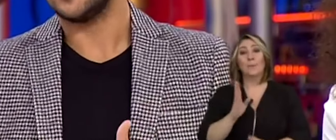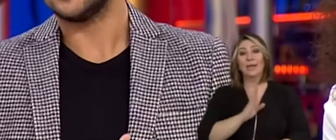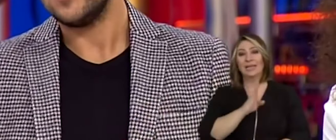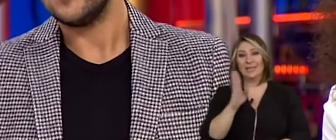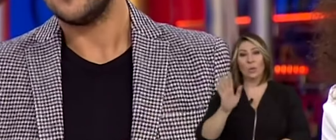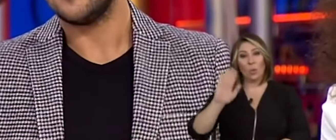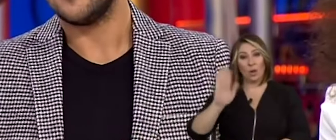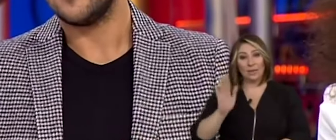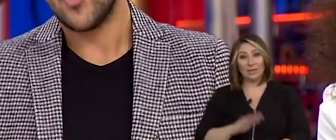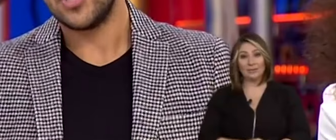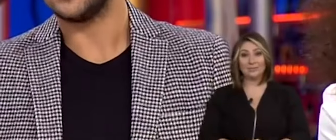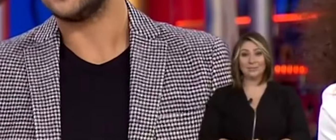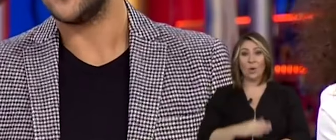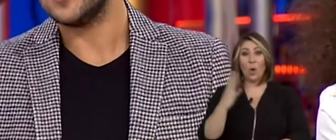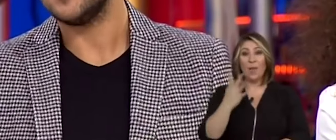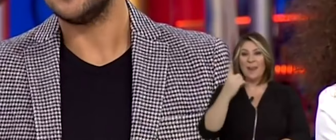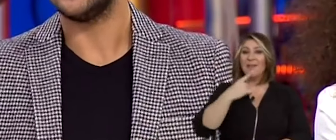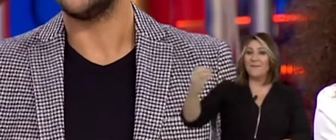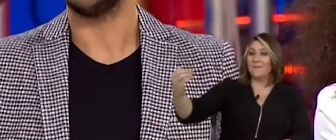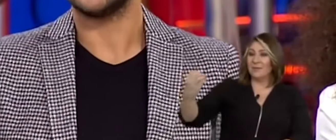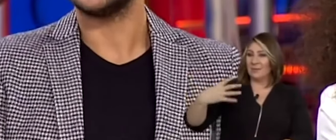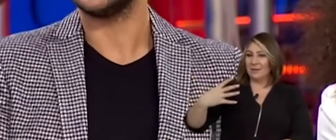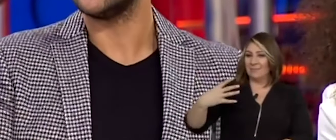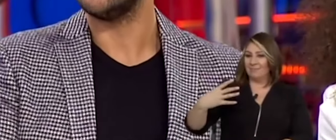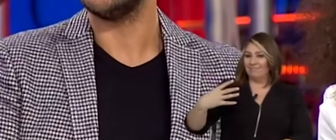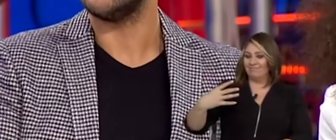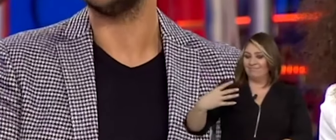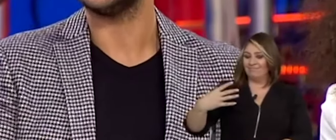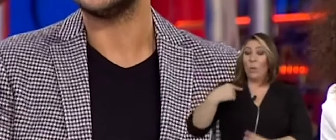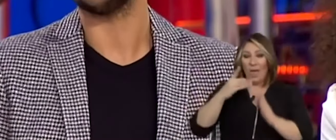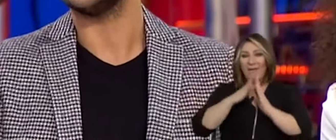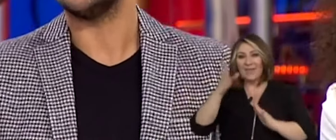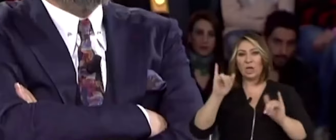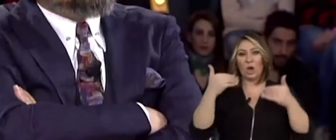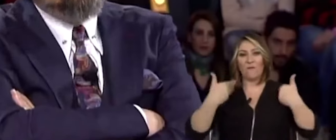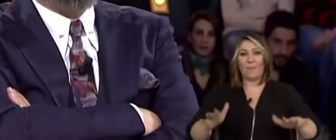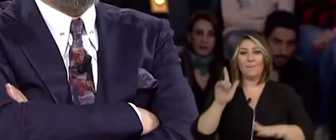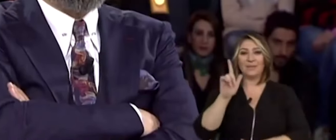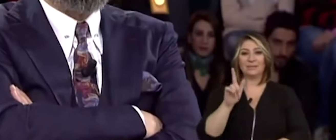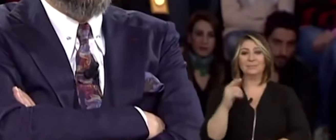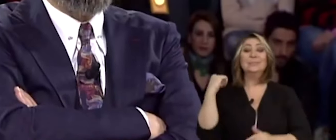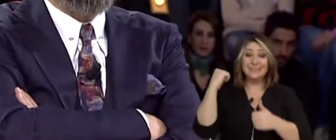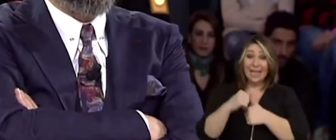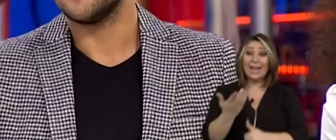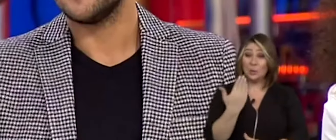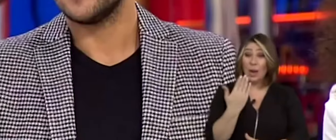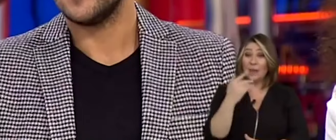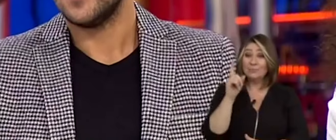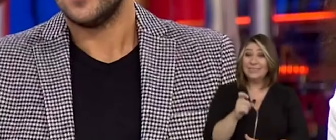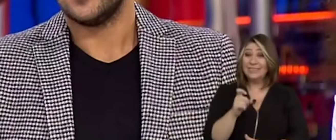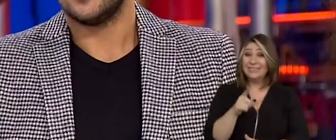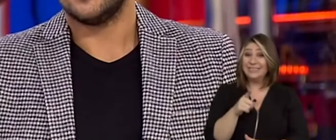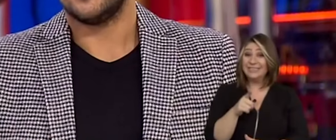giderken, uğurlarken öyle şeyler söyledi ki bir daha o eve gerçekten kilo vermeden gidemezdim. Bize burada tekrar eder misiniz